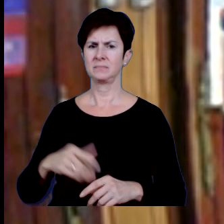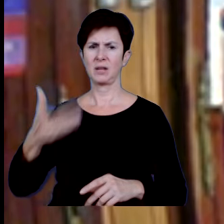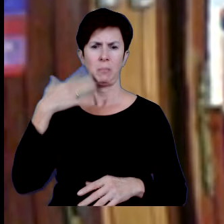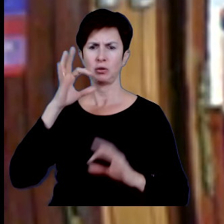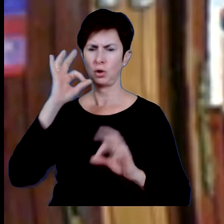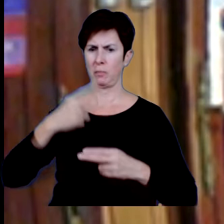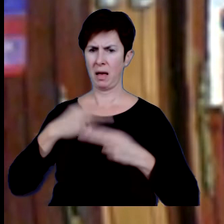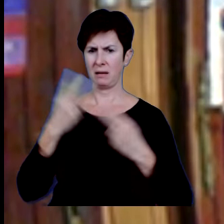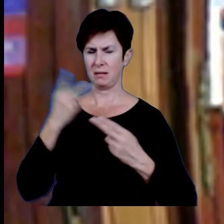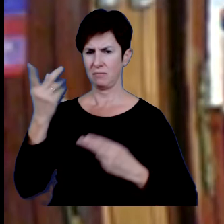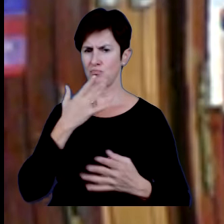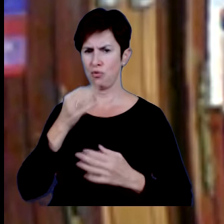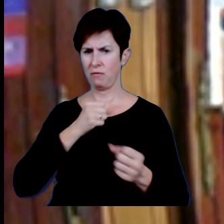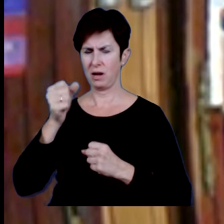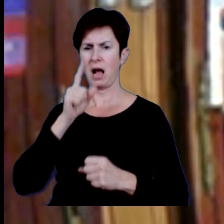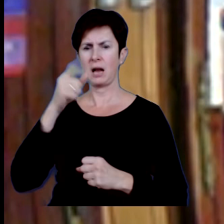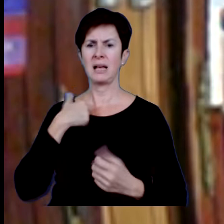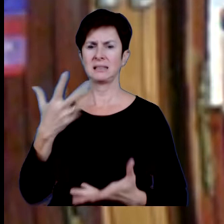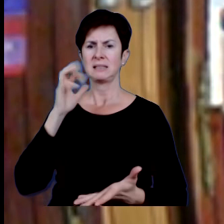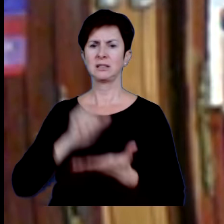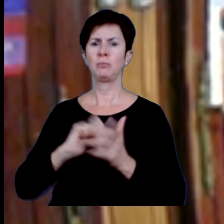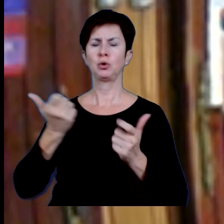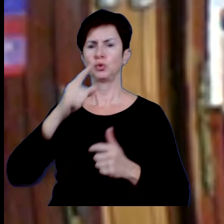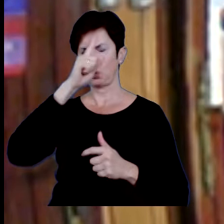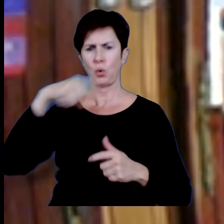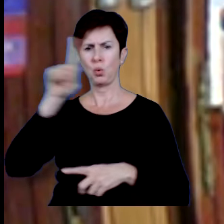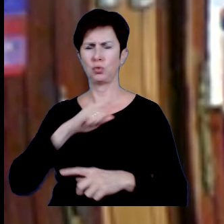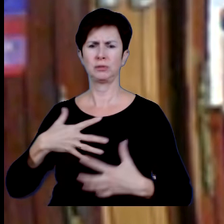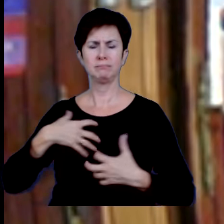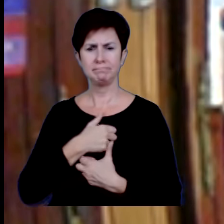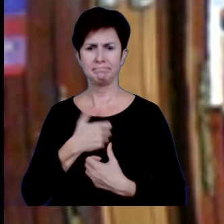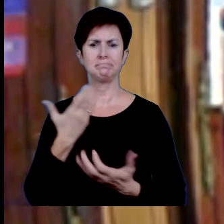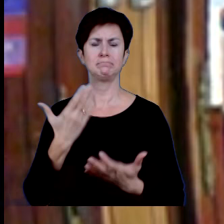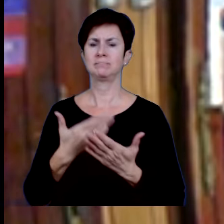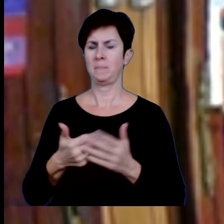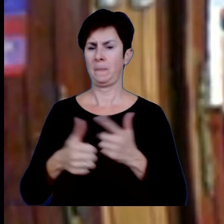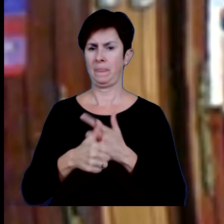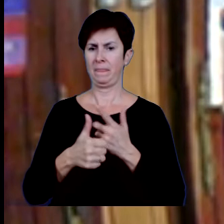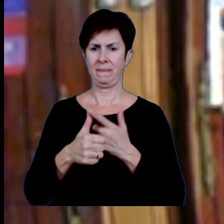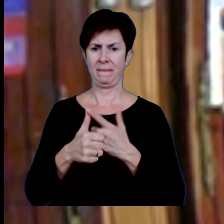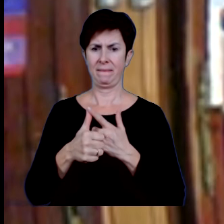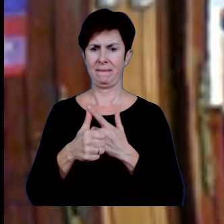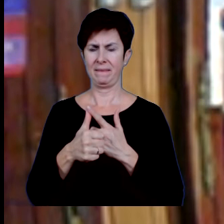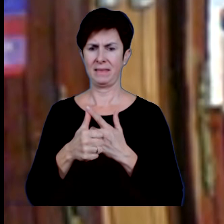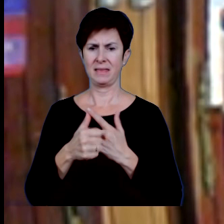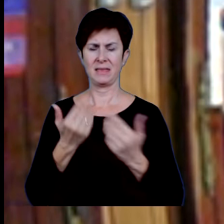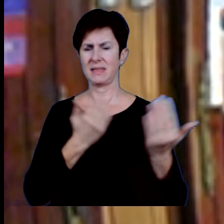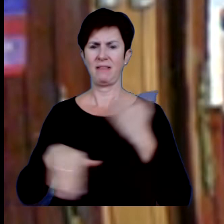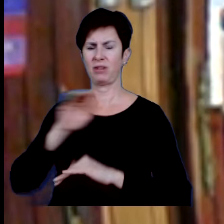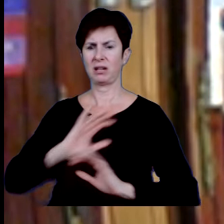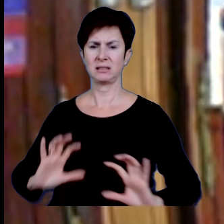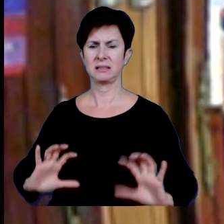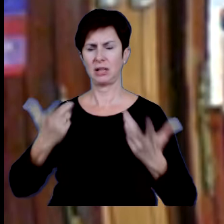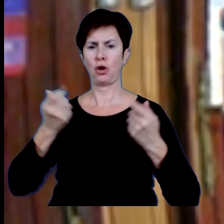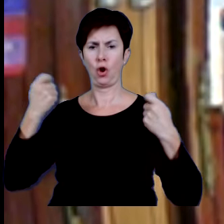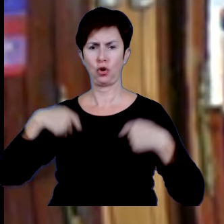tym, co ludzi boli. To znaczy za ten rok, po pierwsze, były największe strajki